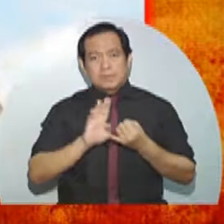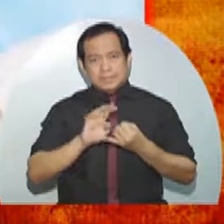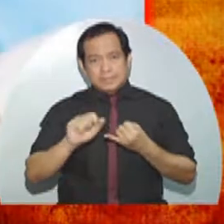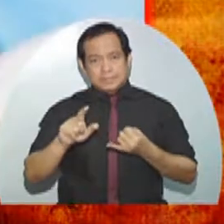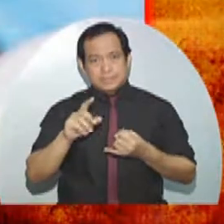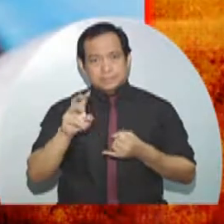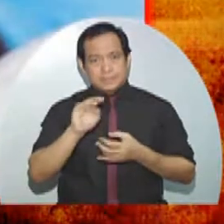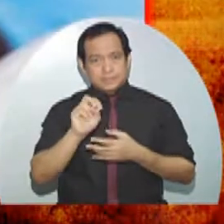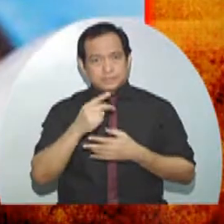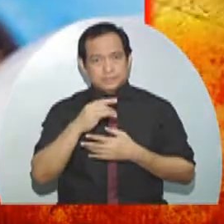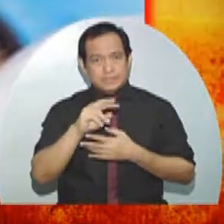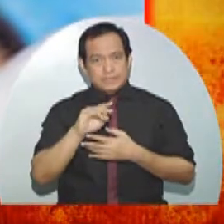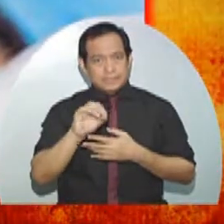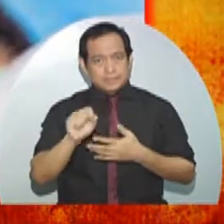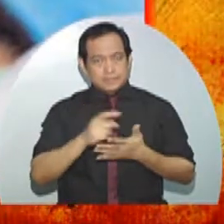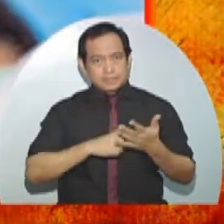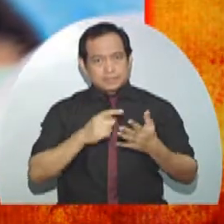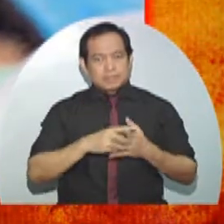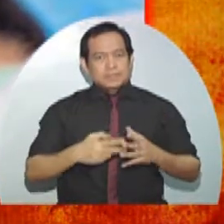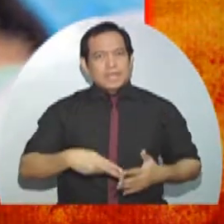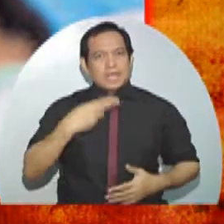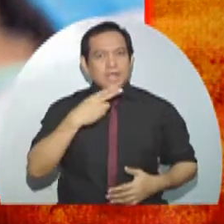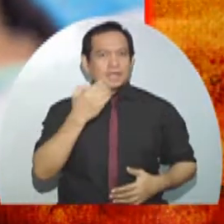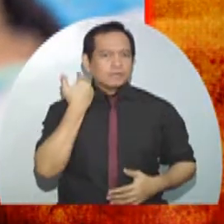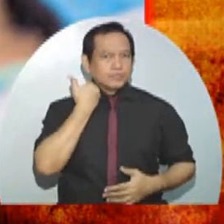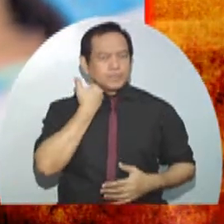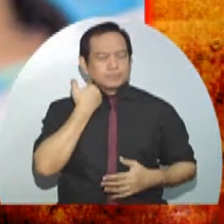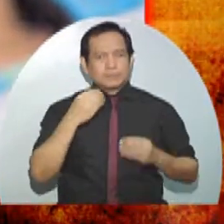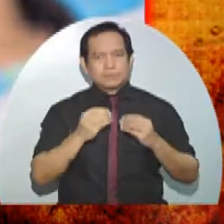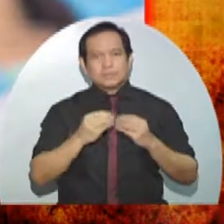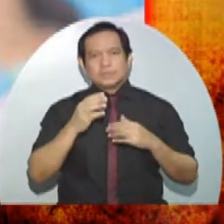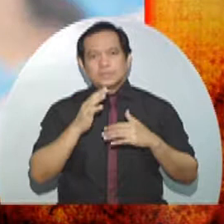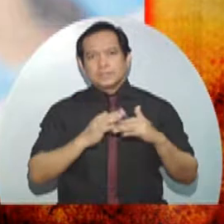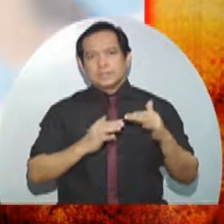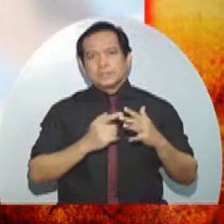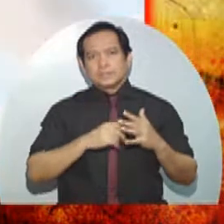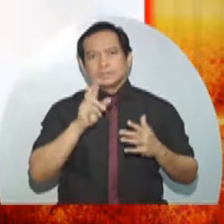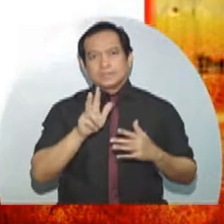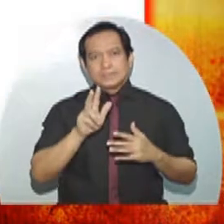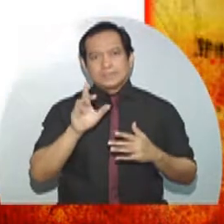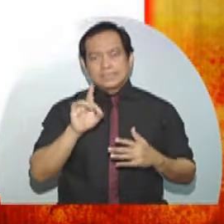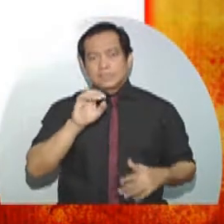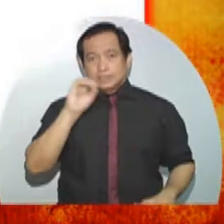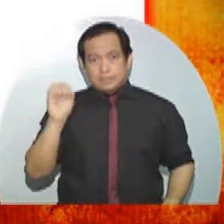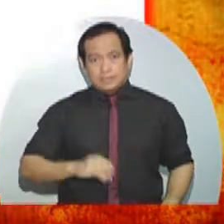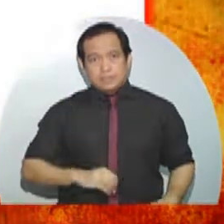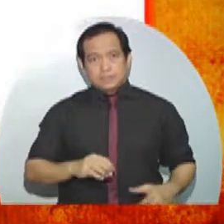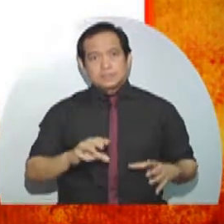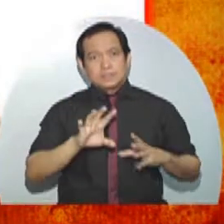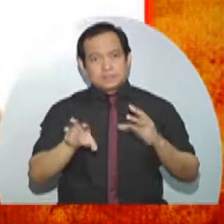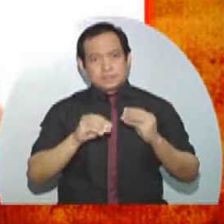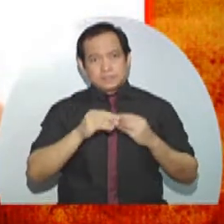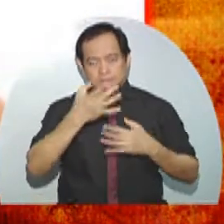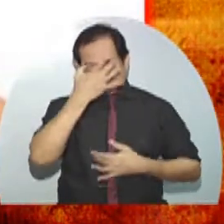meningitis. Bigla ang lagnat na mas mataas sa 38 degrees. Merong kasama itong pananakit ng